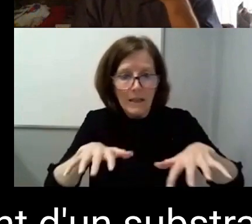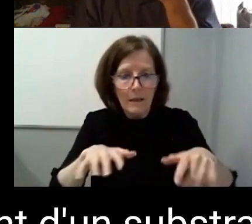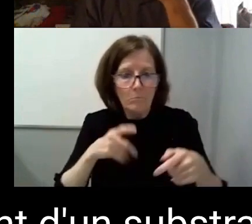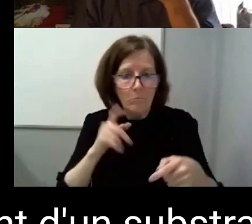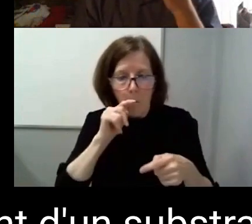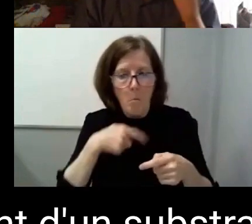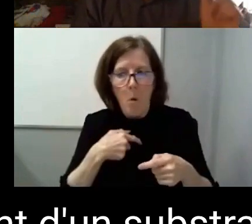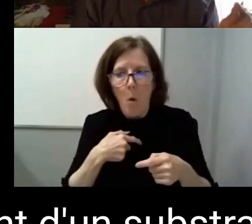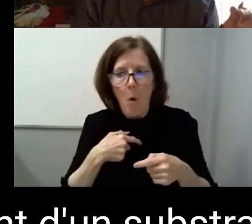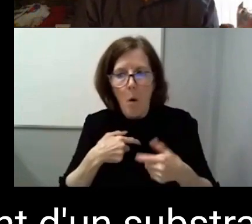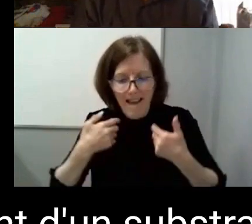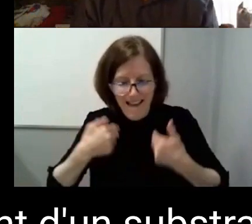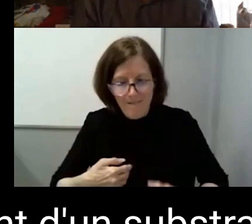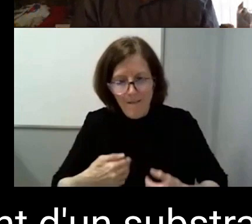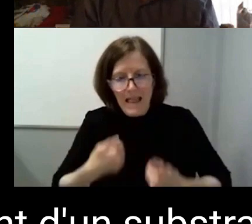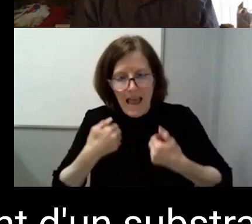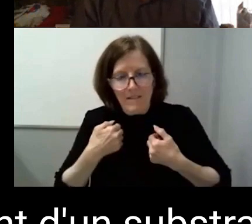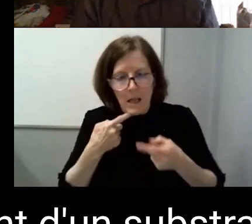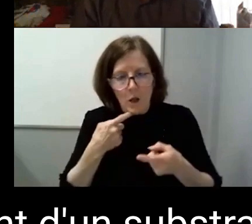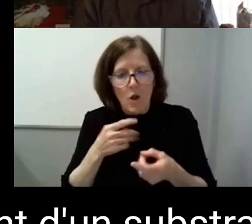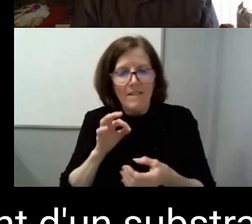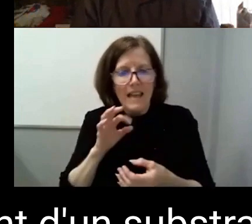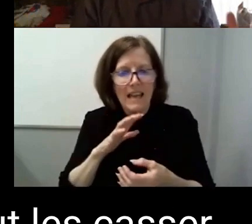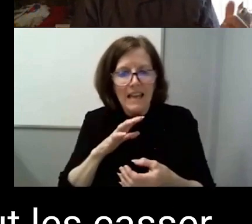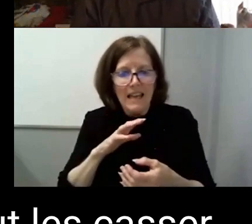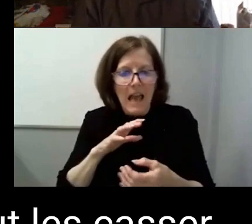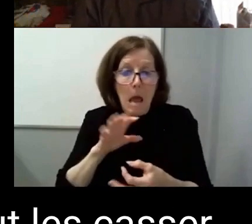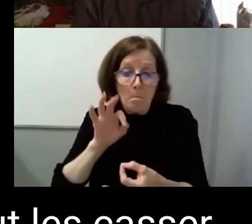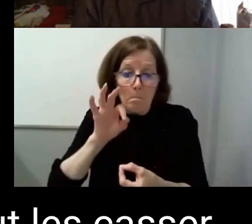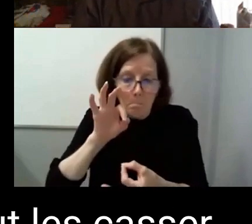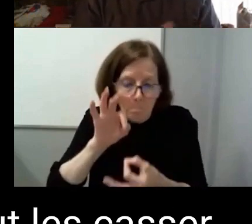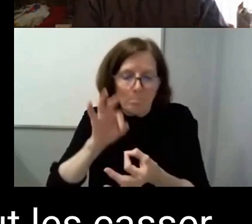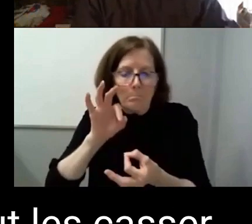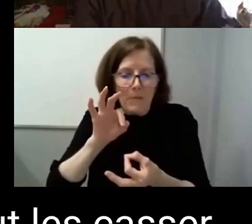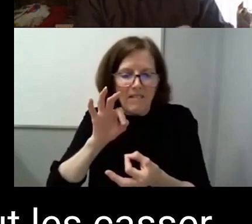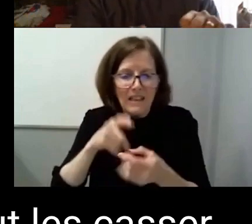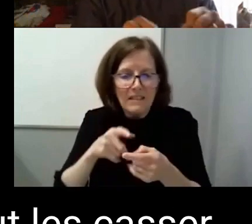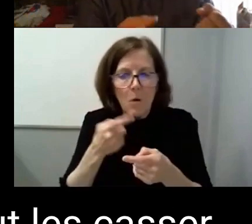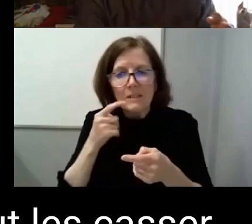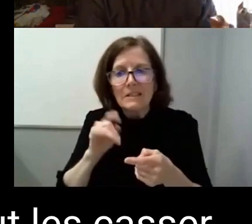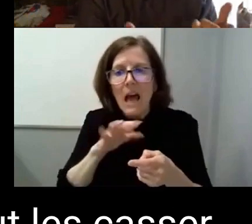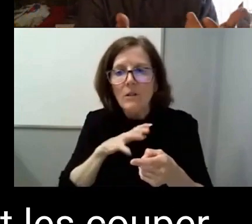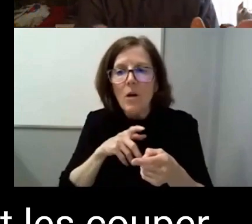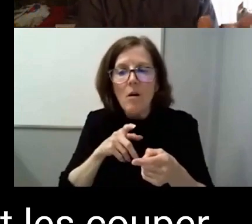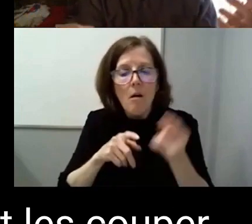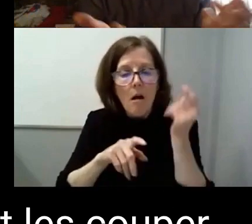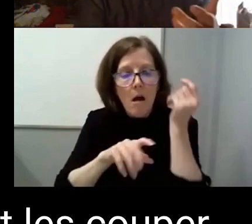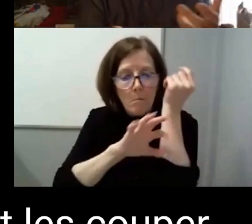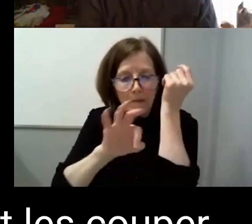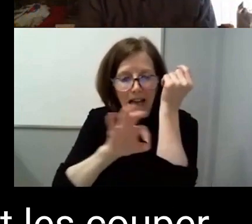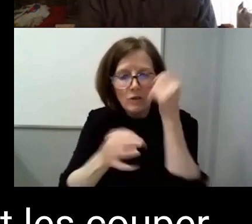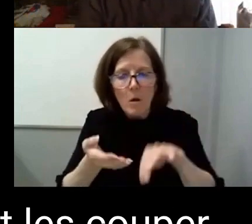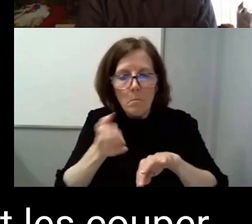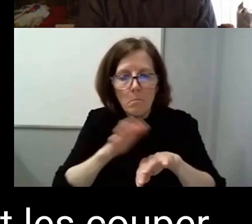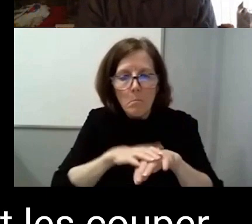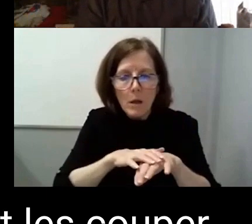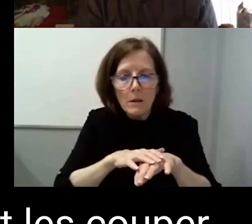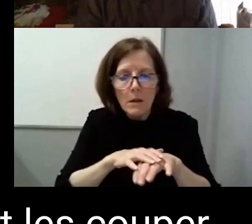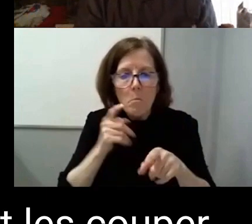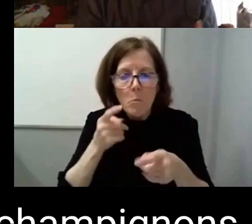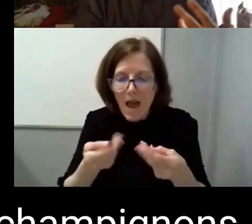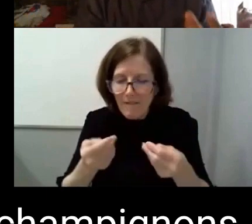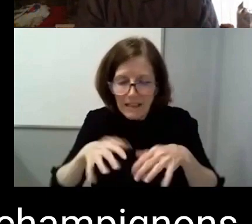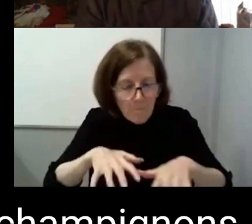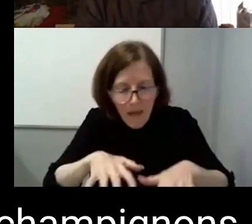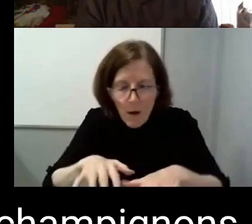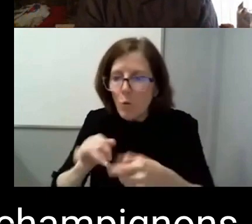là, au perfectionnement d'un substrat. Donc, si on a des branches mortes, on peut les casser avec les mains. Si on a un appareil, on peut les couper.